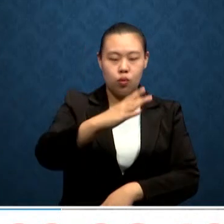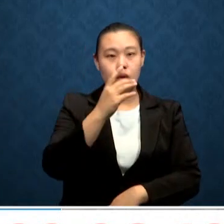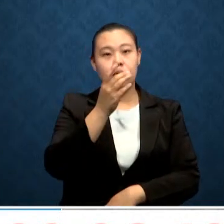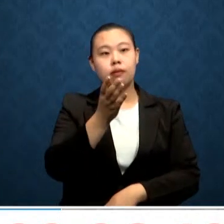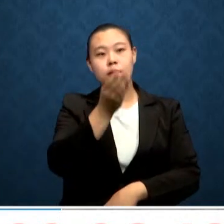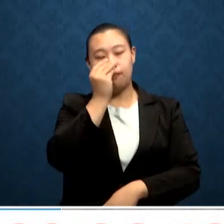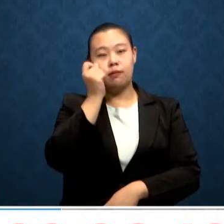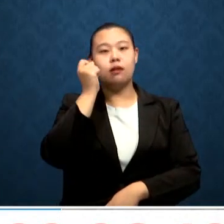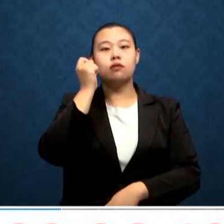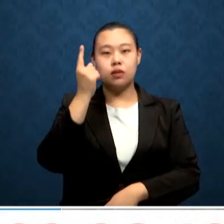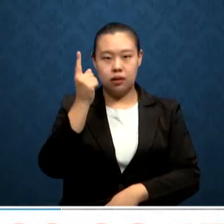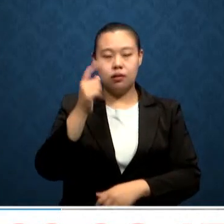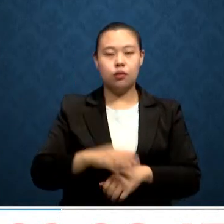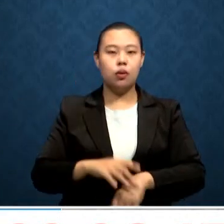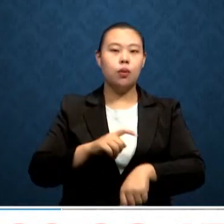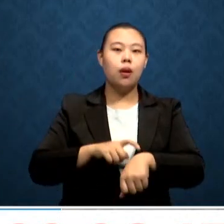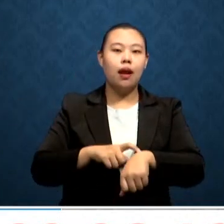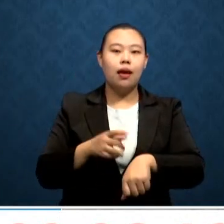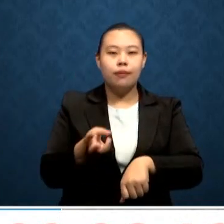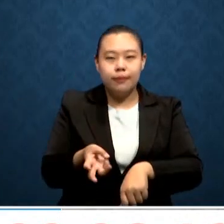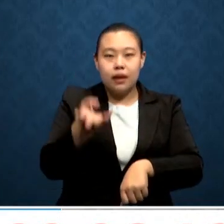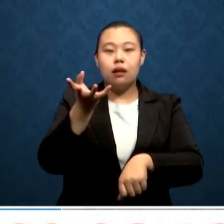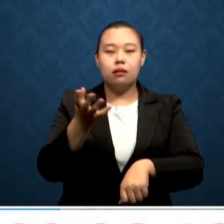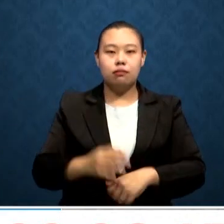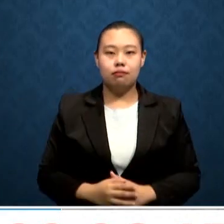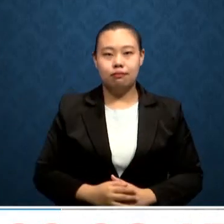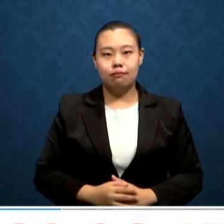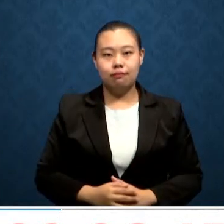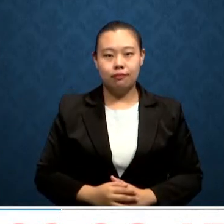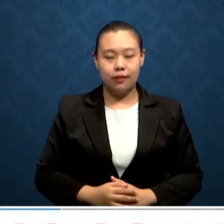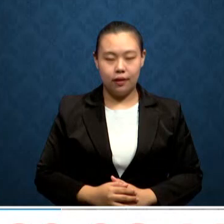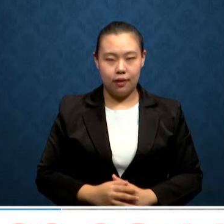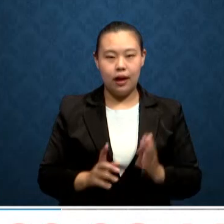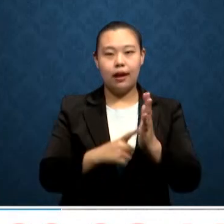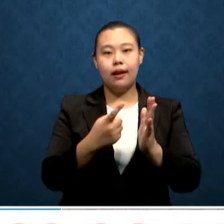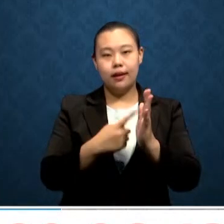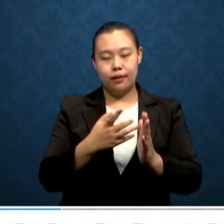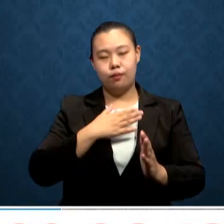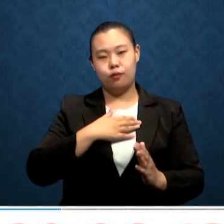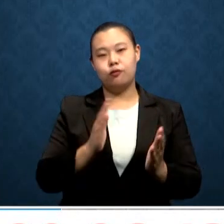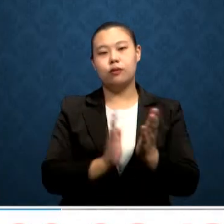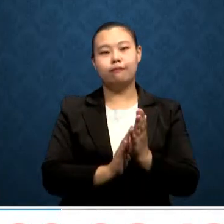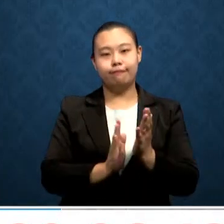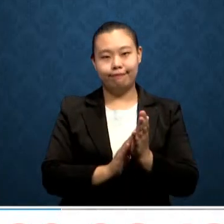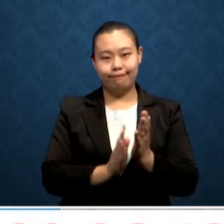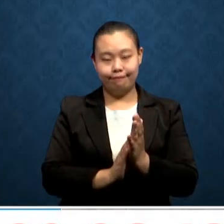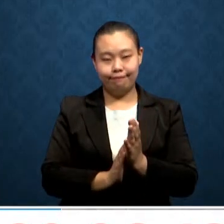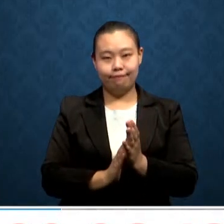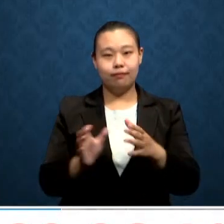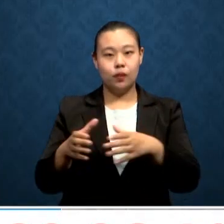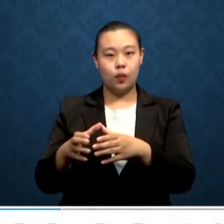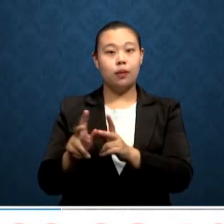าอันจำกัดของผมก่อนอื่นผมต้องขอชมเชยคณะกรรม